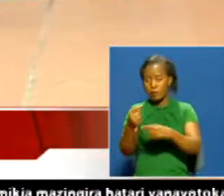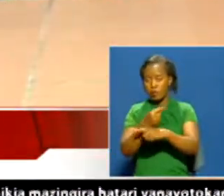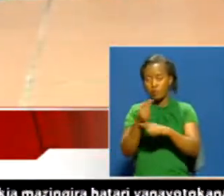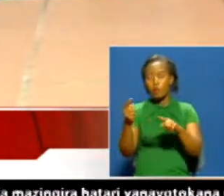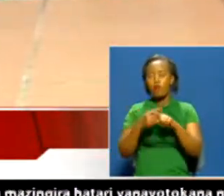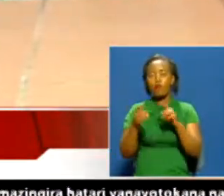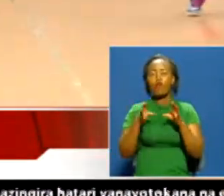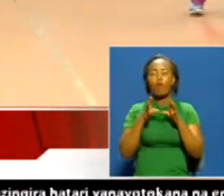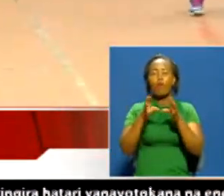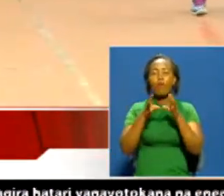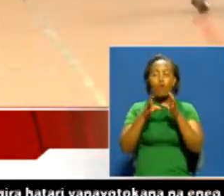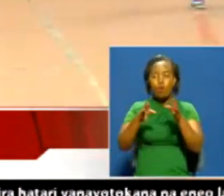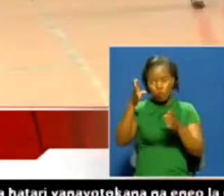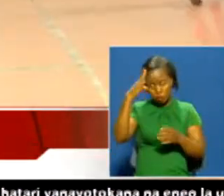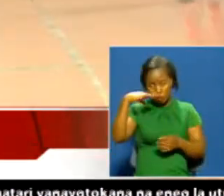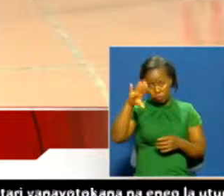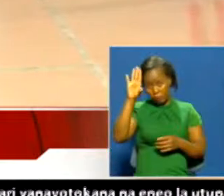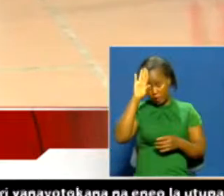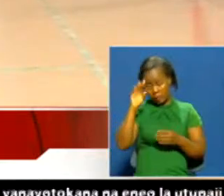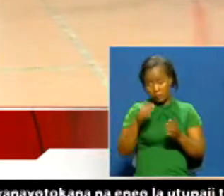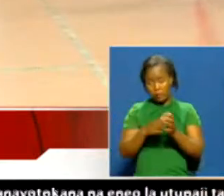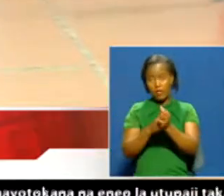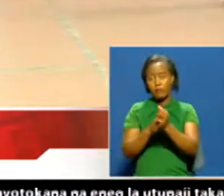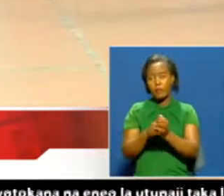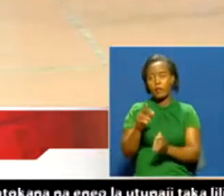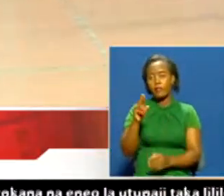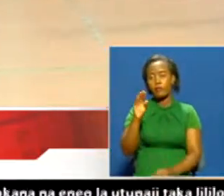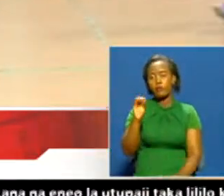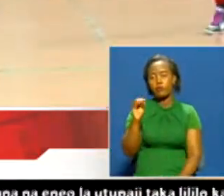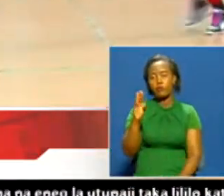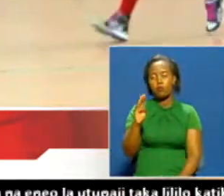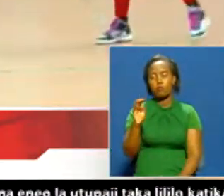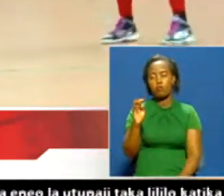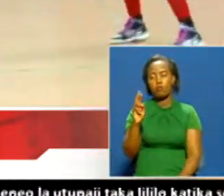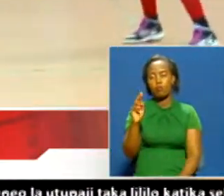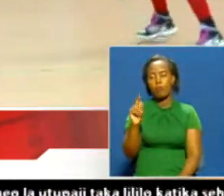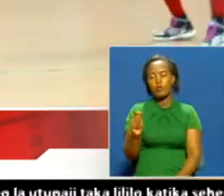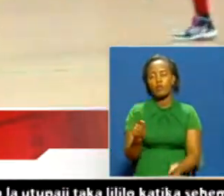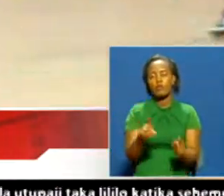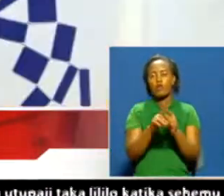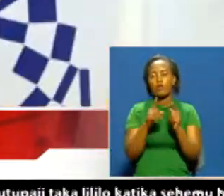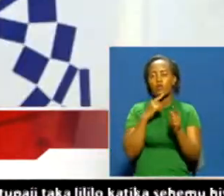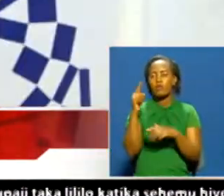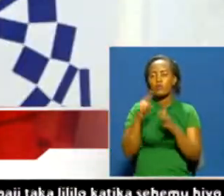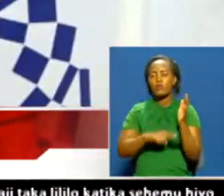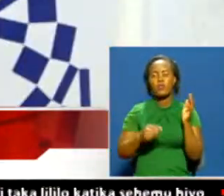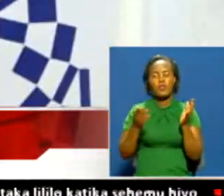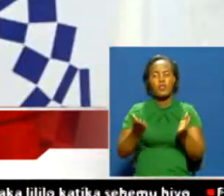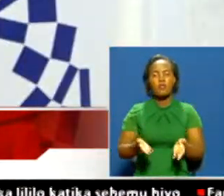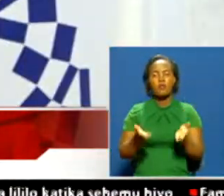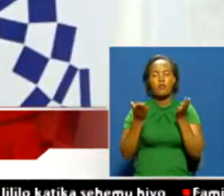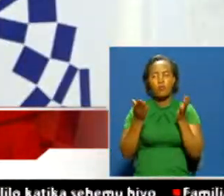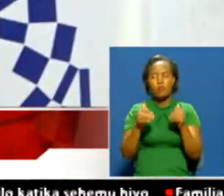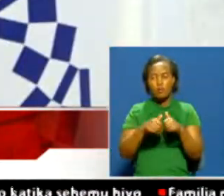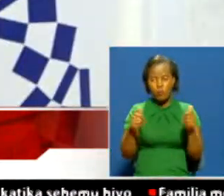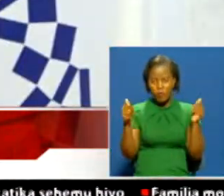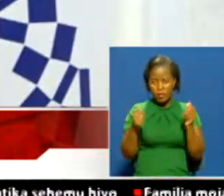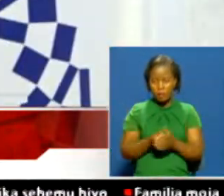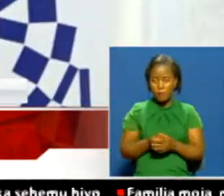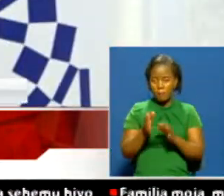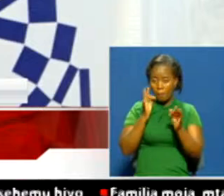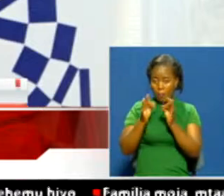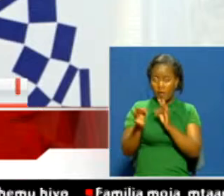Brazil wakiongozwa na Roberto Opich Neto, ambao waliboresha mchezo wa timu hiyo kwa mbinu za kisasa. If we couldn't bring the team to